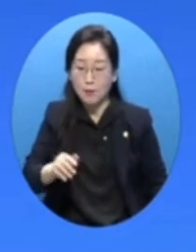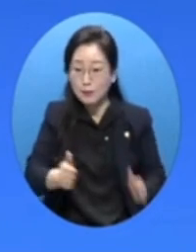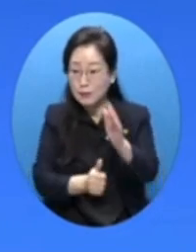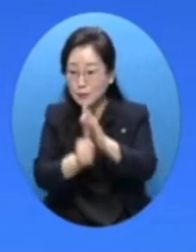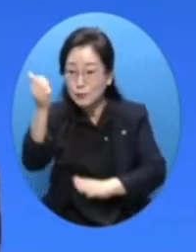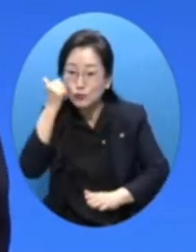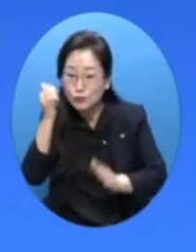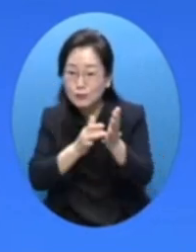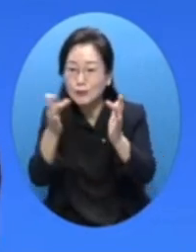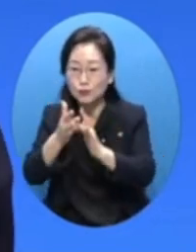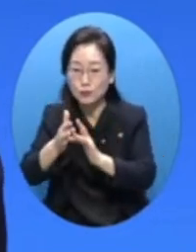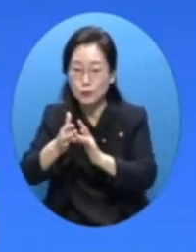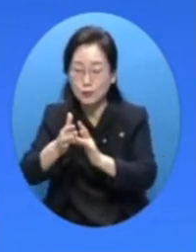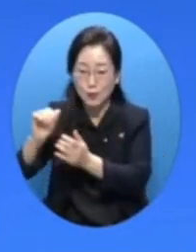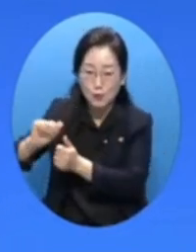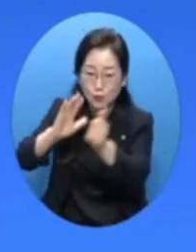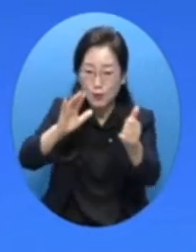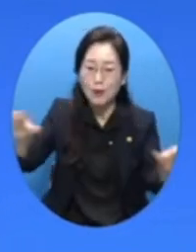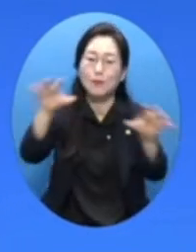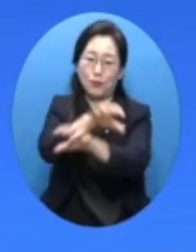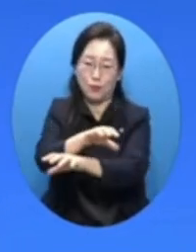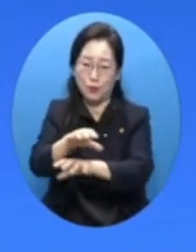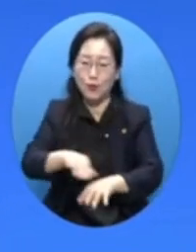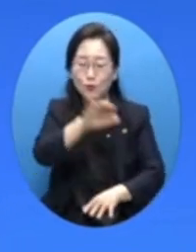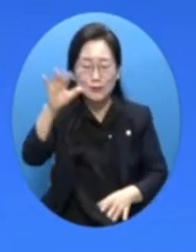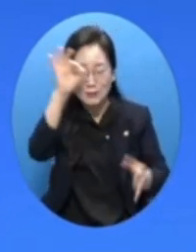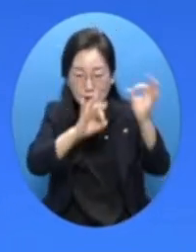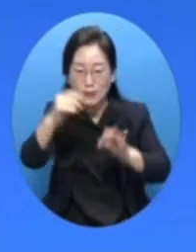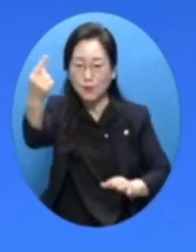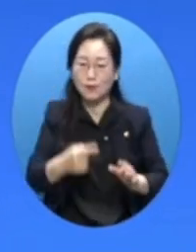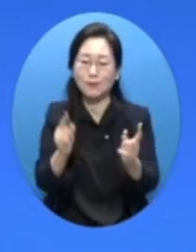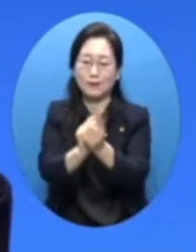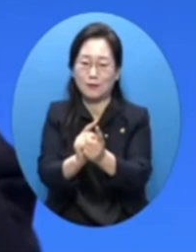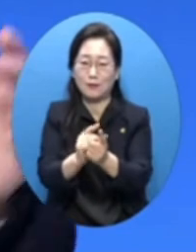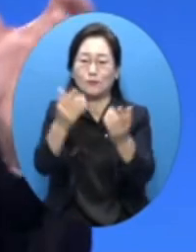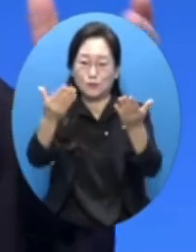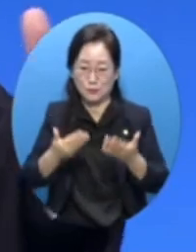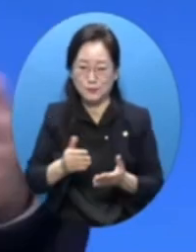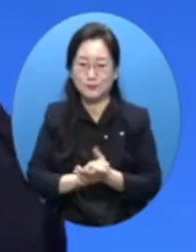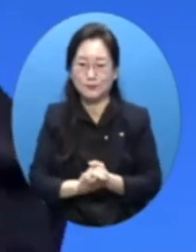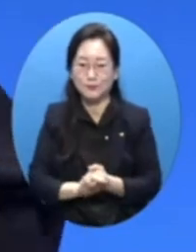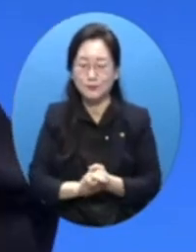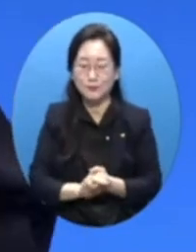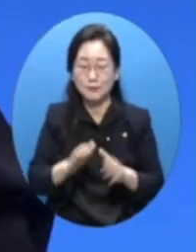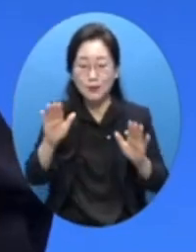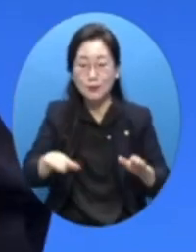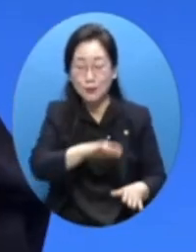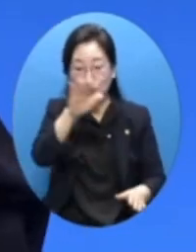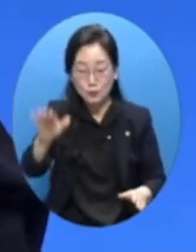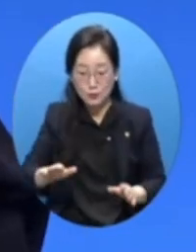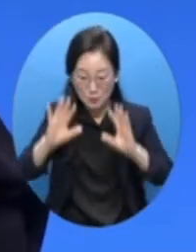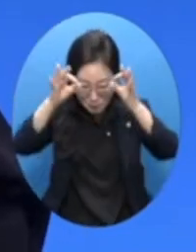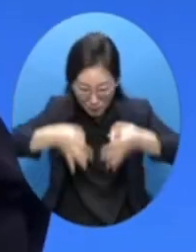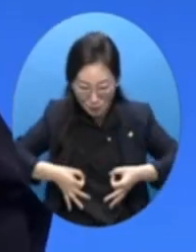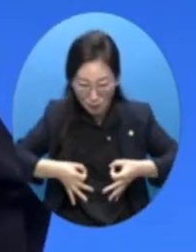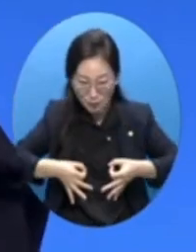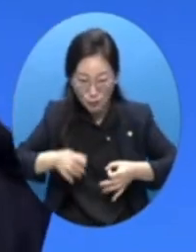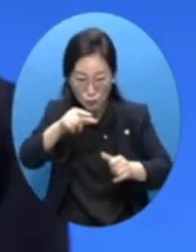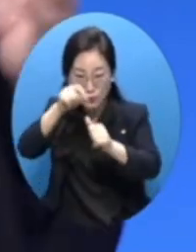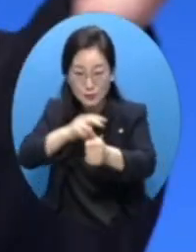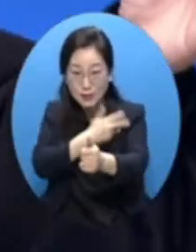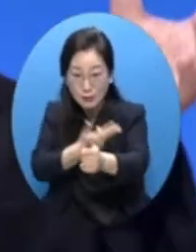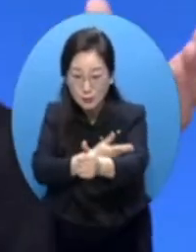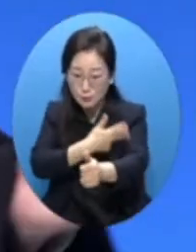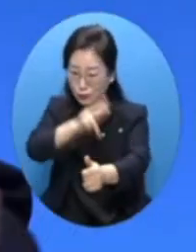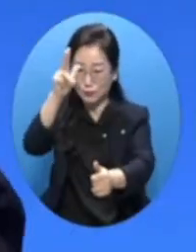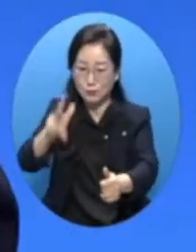보내주셔서 우리를 찾아오시고 우리를 만나 주신 것입니다. 가만 보면 우리가 구원받을 만한 어떤 자격이 있지 않습니다.